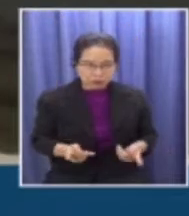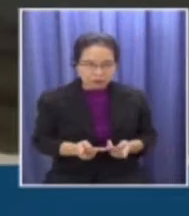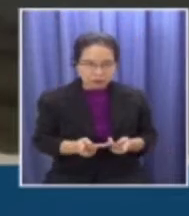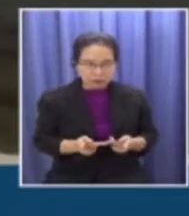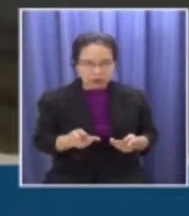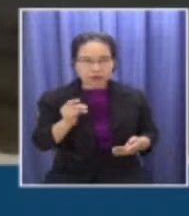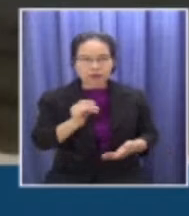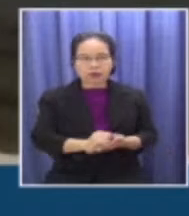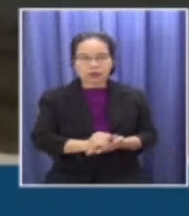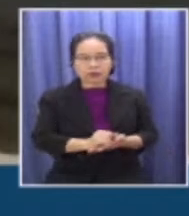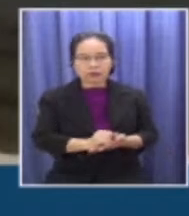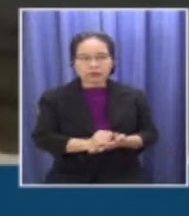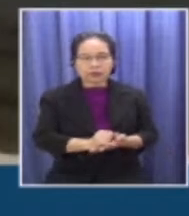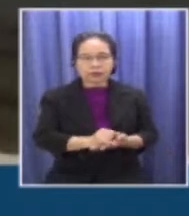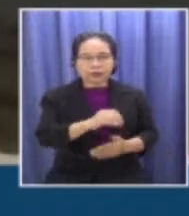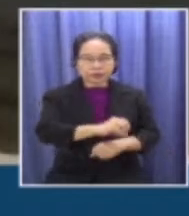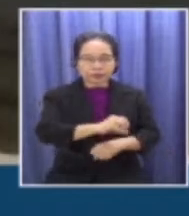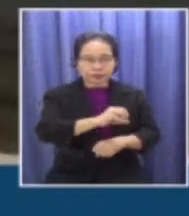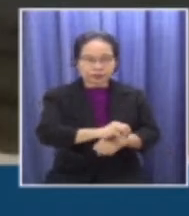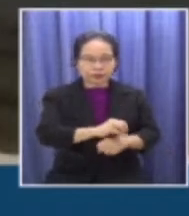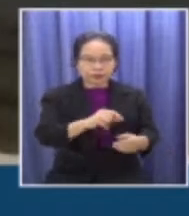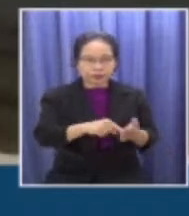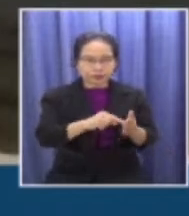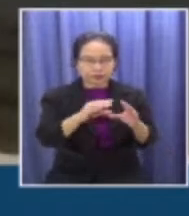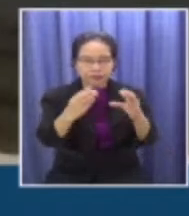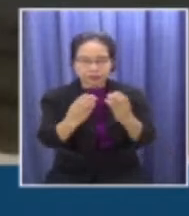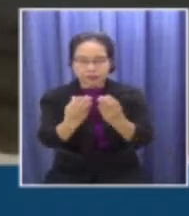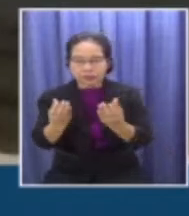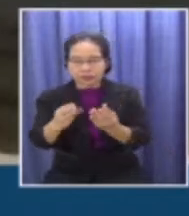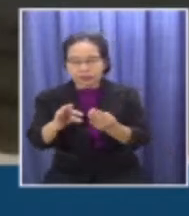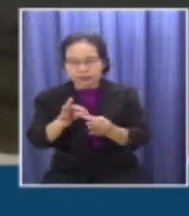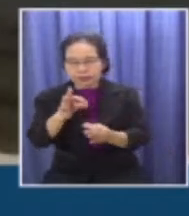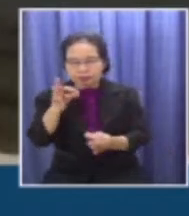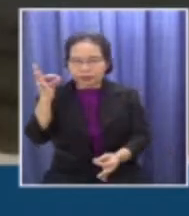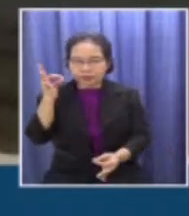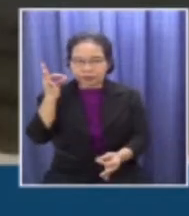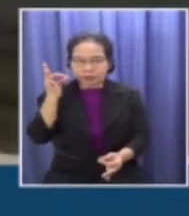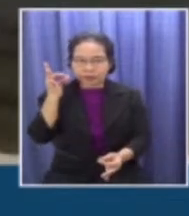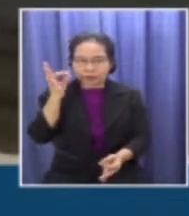hɔnom. Yɛwɔ beaeɛ bi wɔ soro a